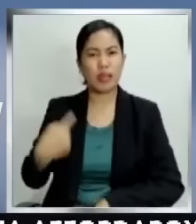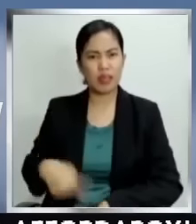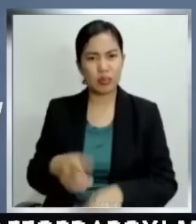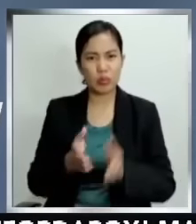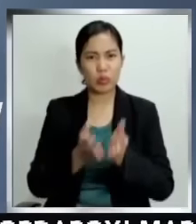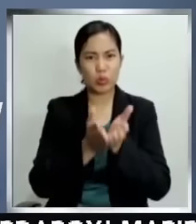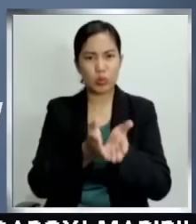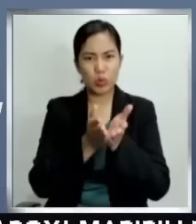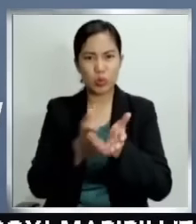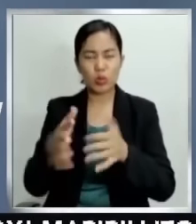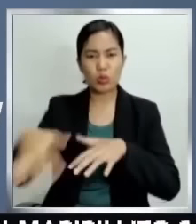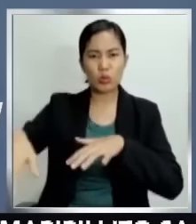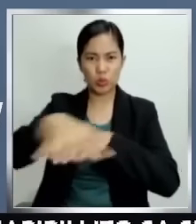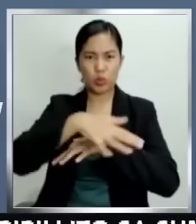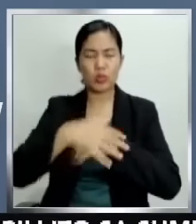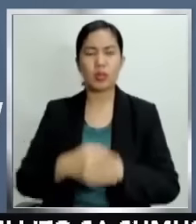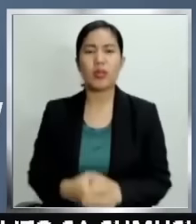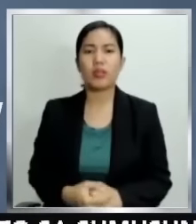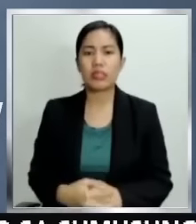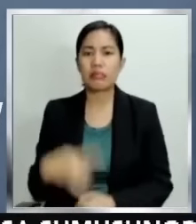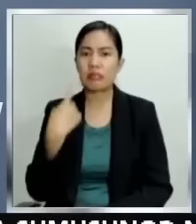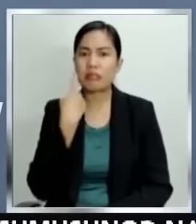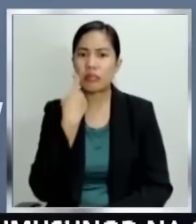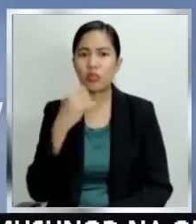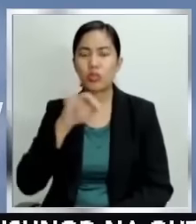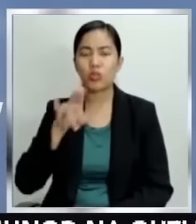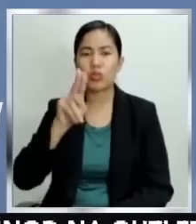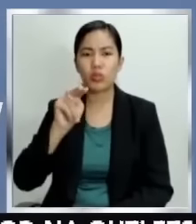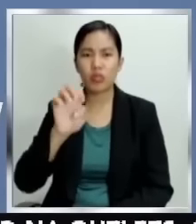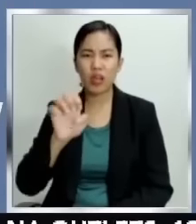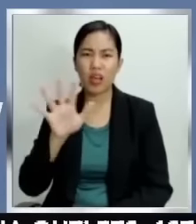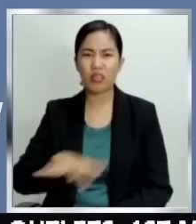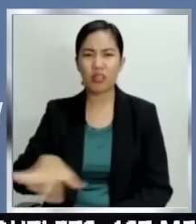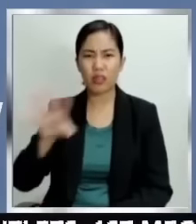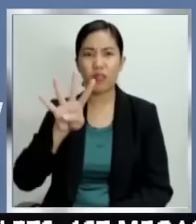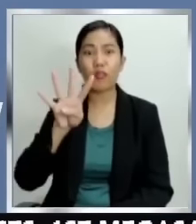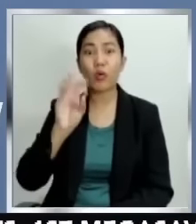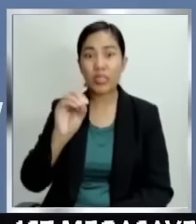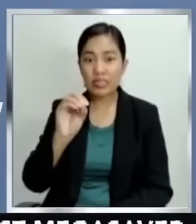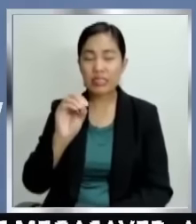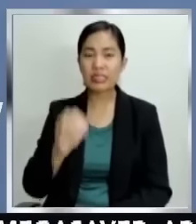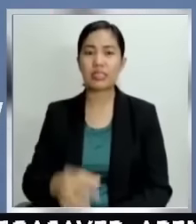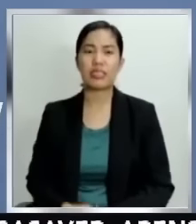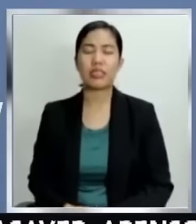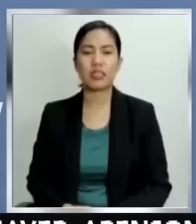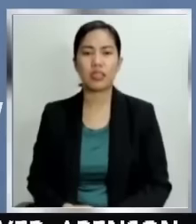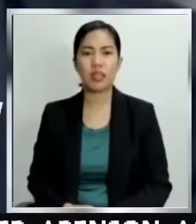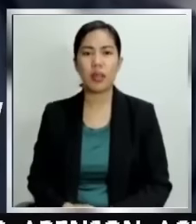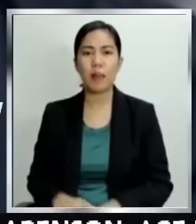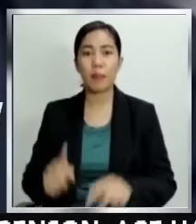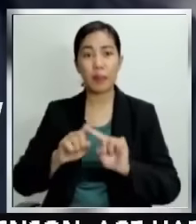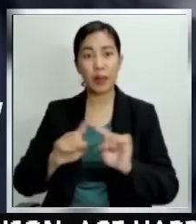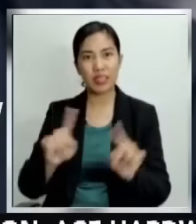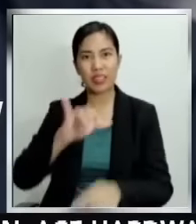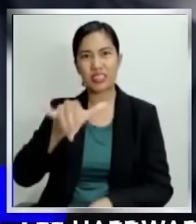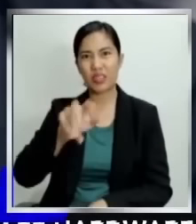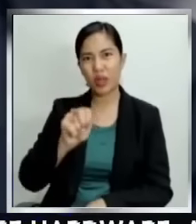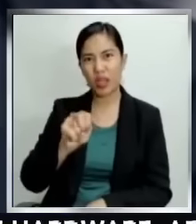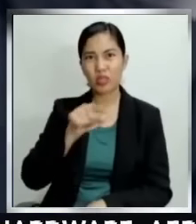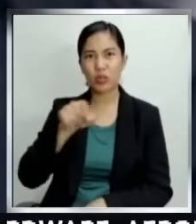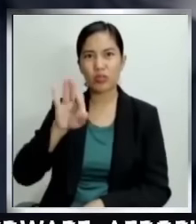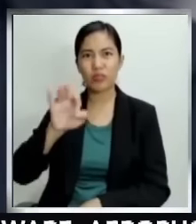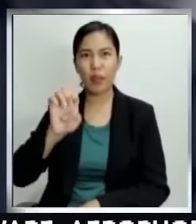Shoals. Nitong Hunyo, umabot pa ito ng lampas 40 na tinatayang lampas 10 lamang noong Enero at Pebrero. Through the ATF